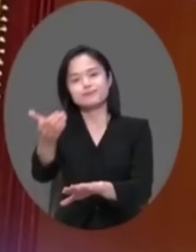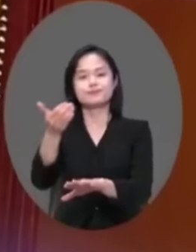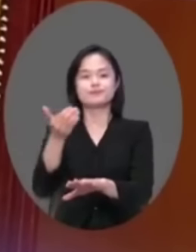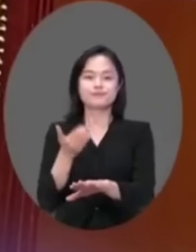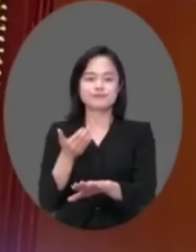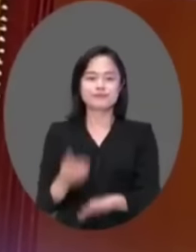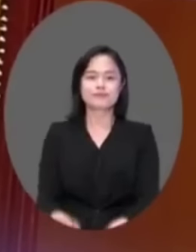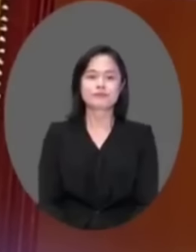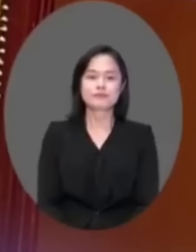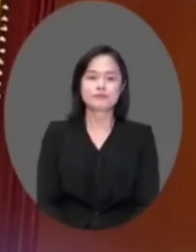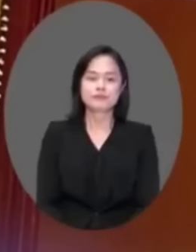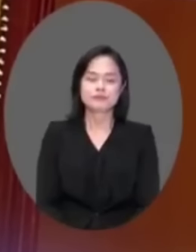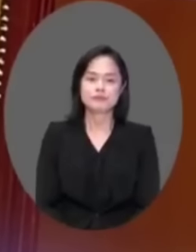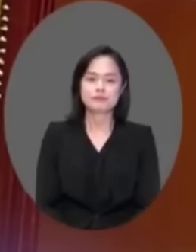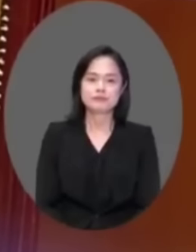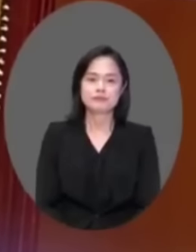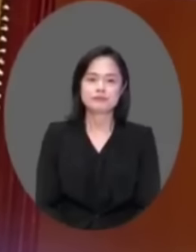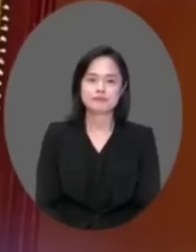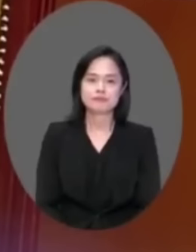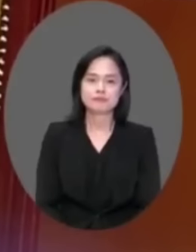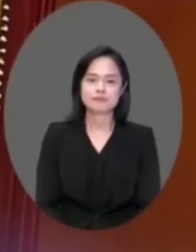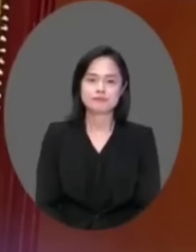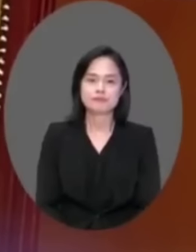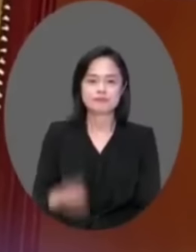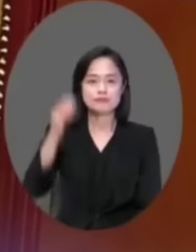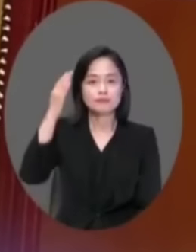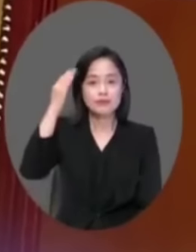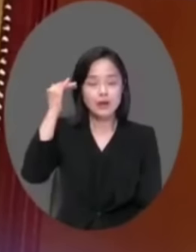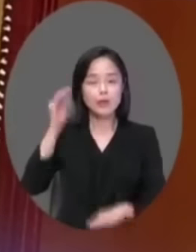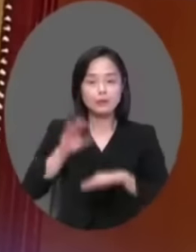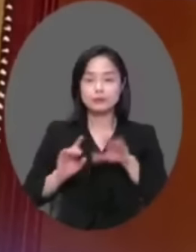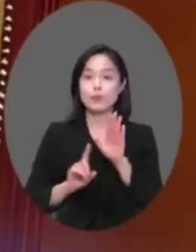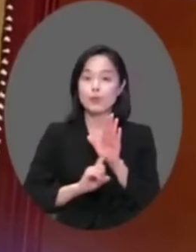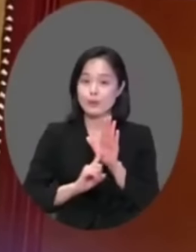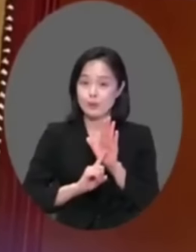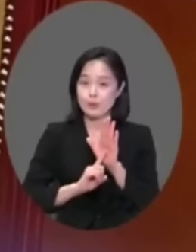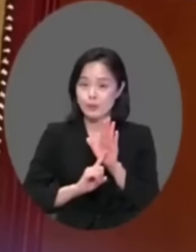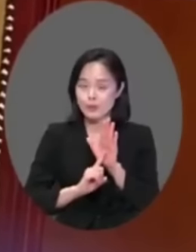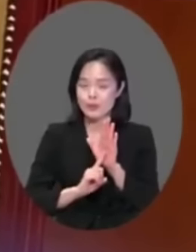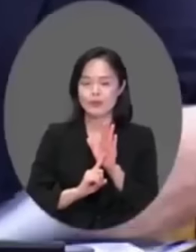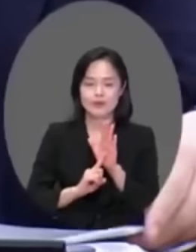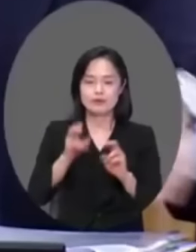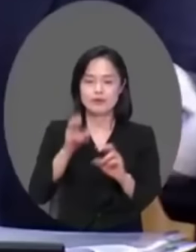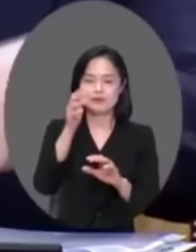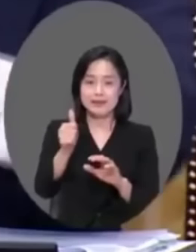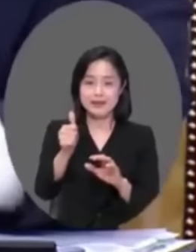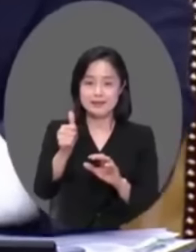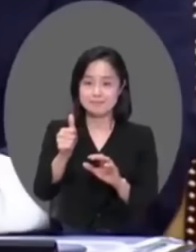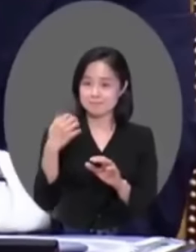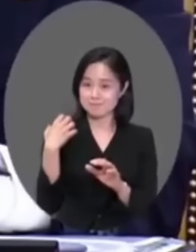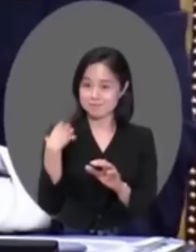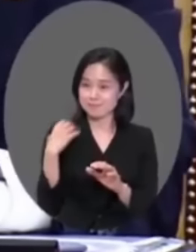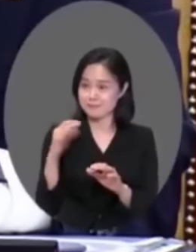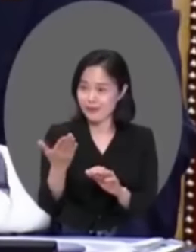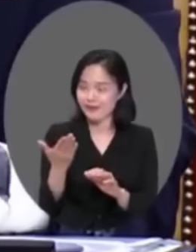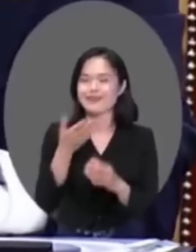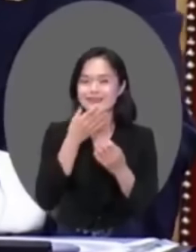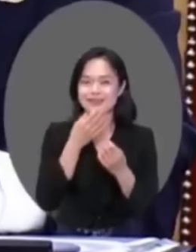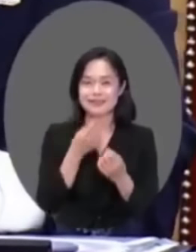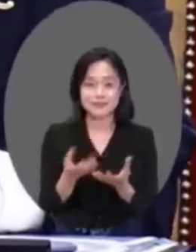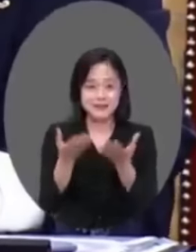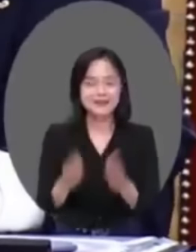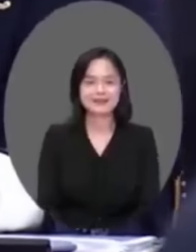우선 코바코 사장 임명되신 거 뒤늦게 축하드립니다 예 그 코바코